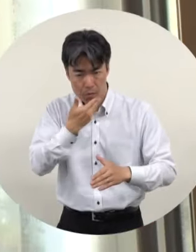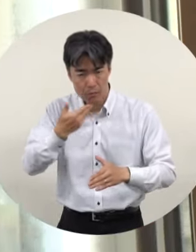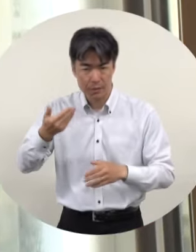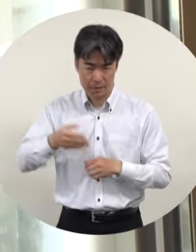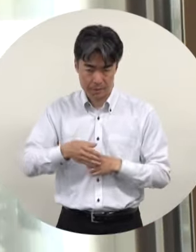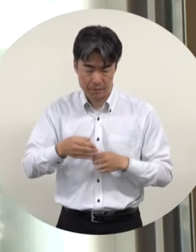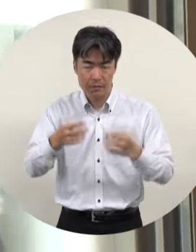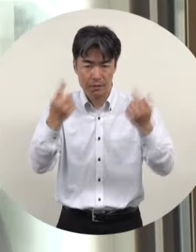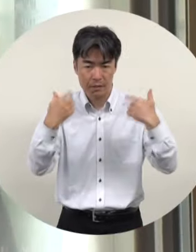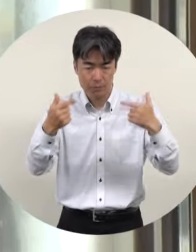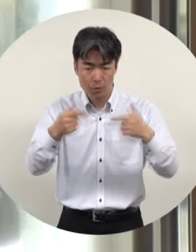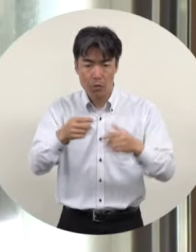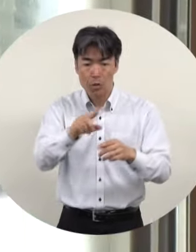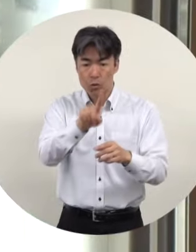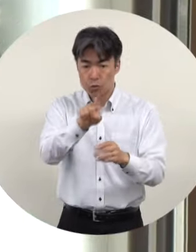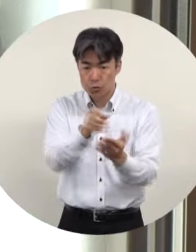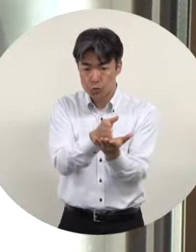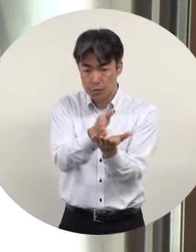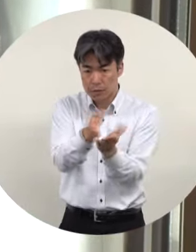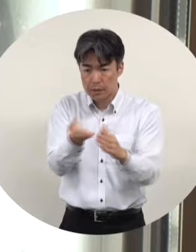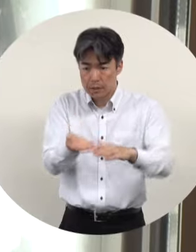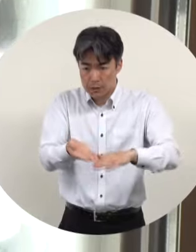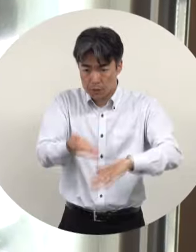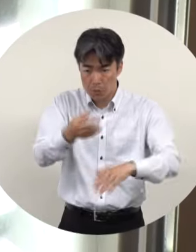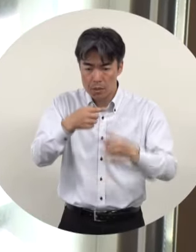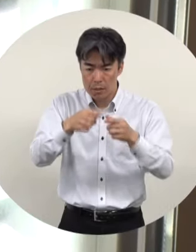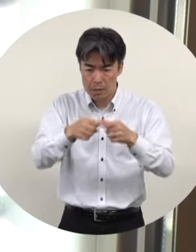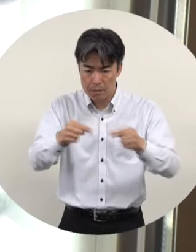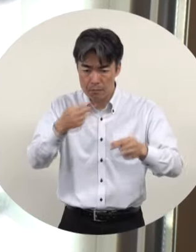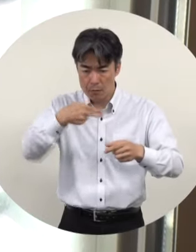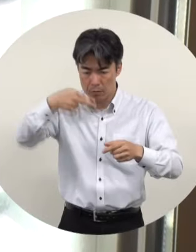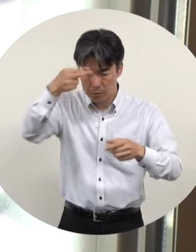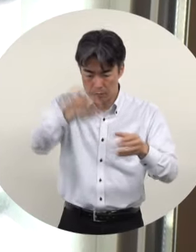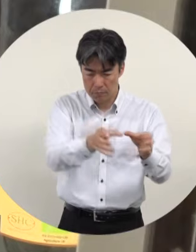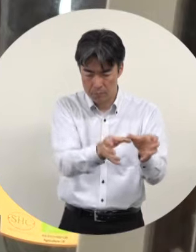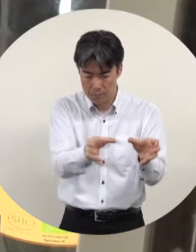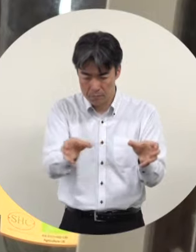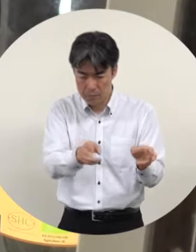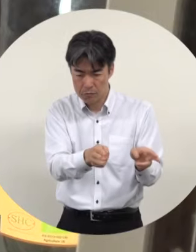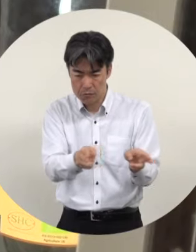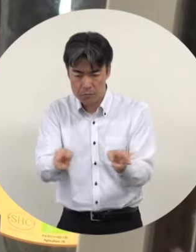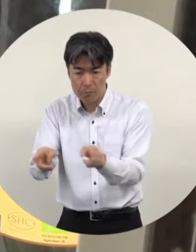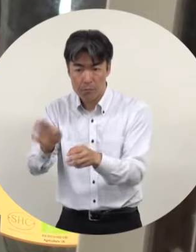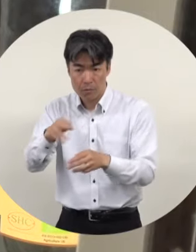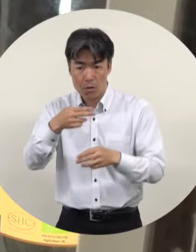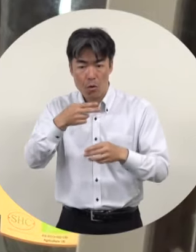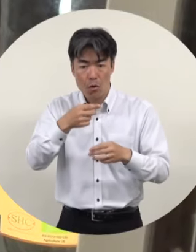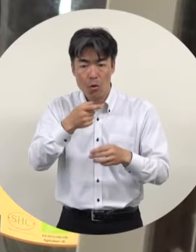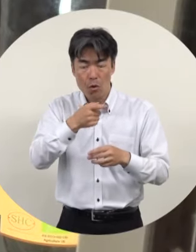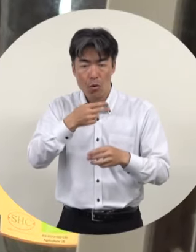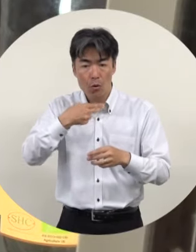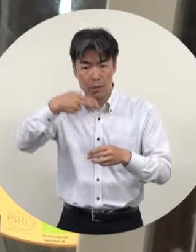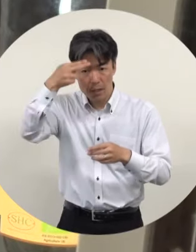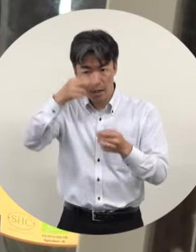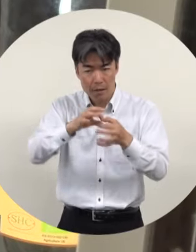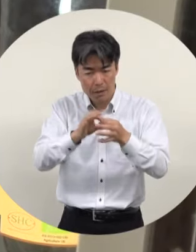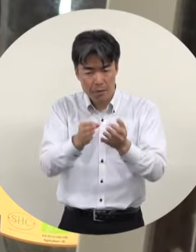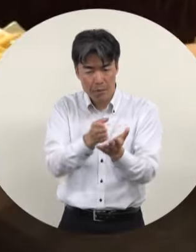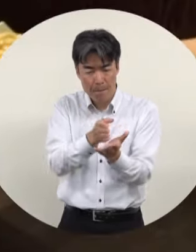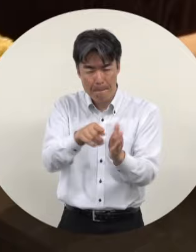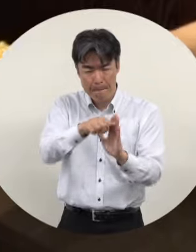また常時10種類以上の日本酒を取り揃えるなど、お酒のメニューも盛りだくさんです